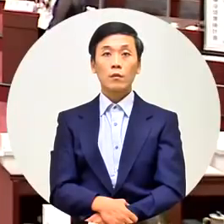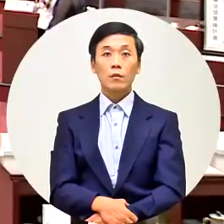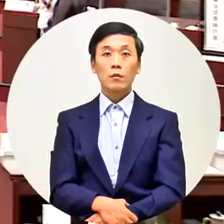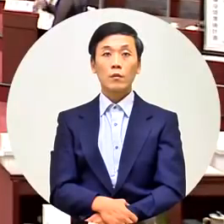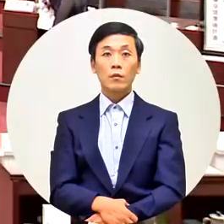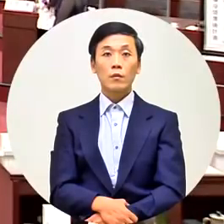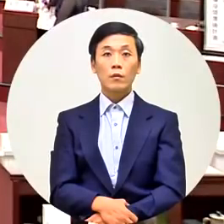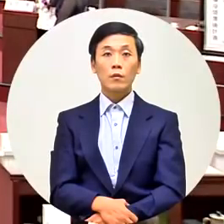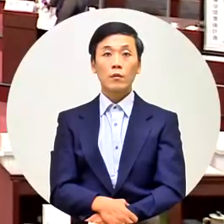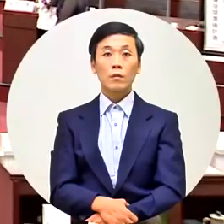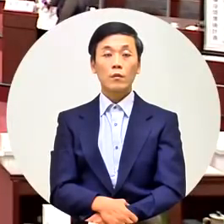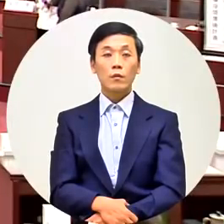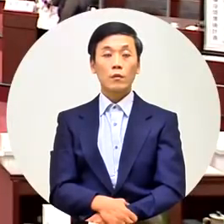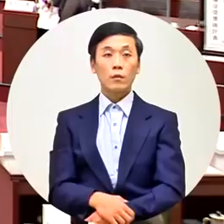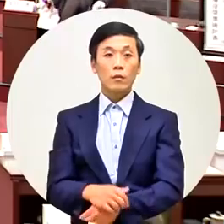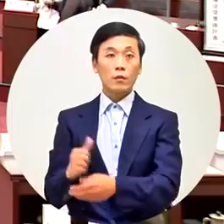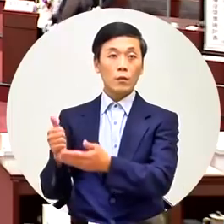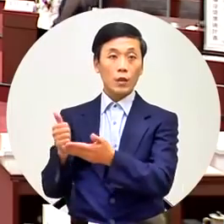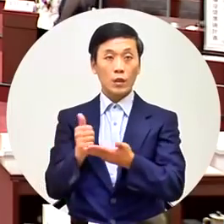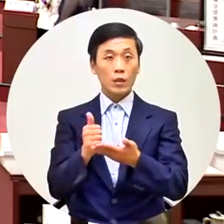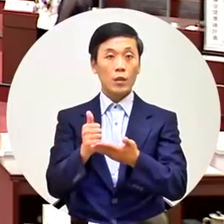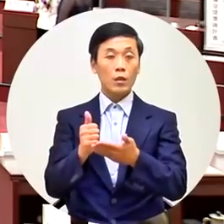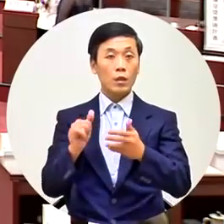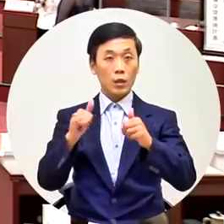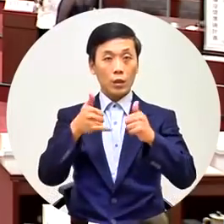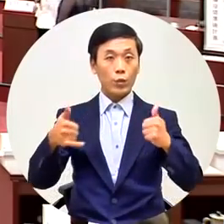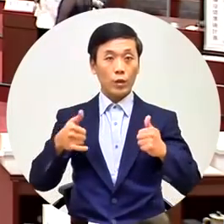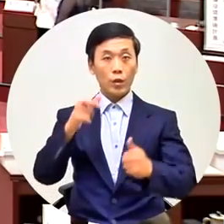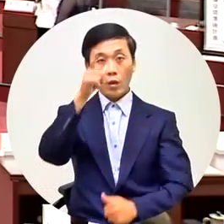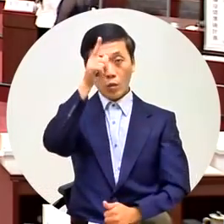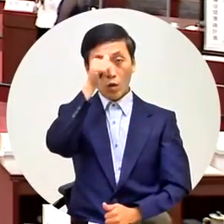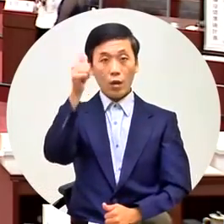请黄文智议员领取选票。